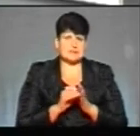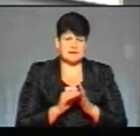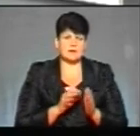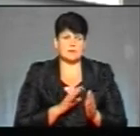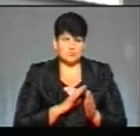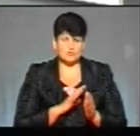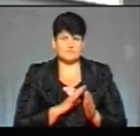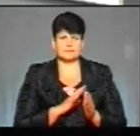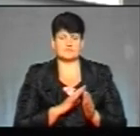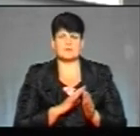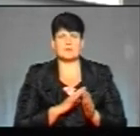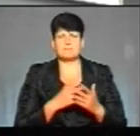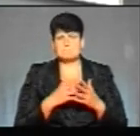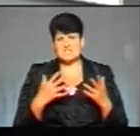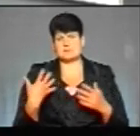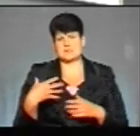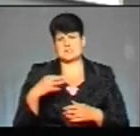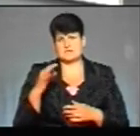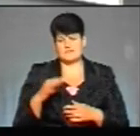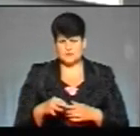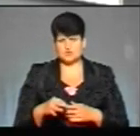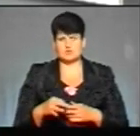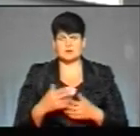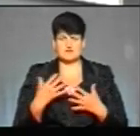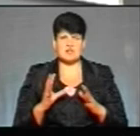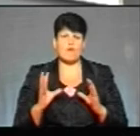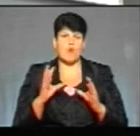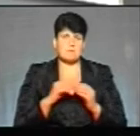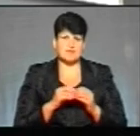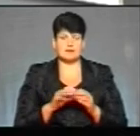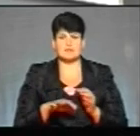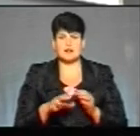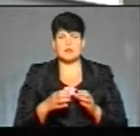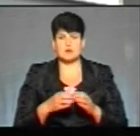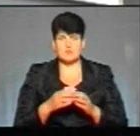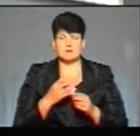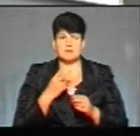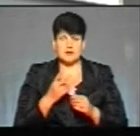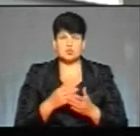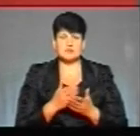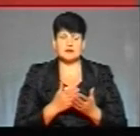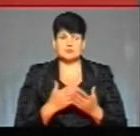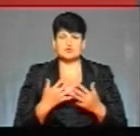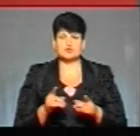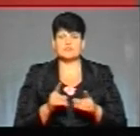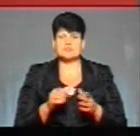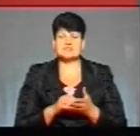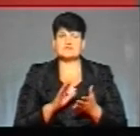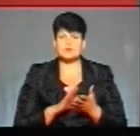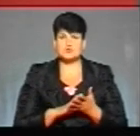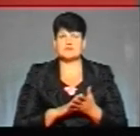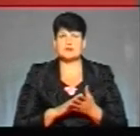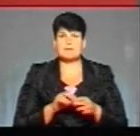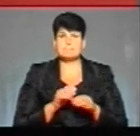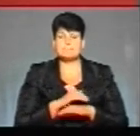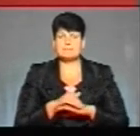Ну, скажімо так, більше 50% у нас вже в об'єднаних територіальних громадах. На карті ми бачили, що вже зафіксовані межі районів, як би